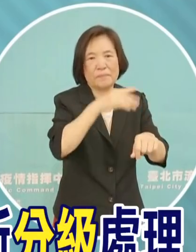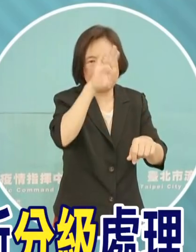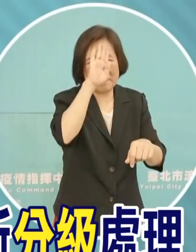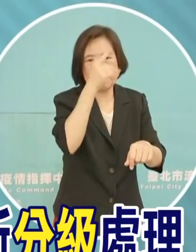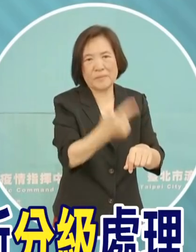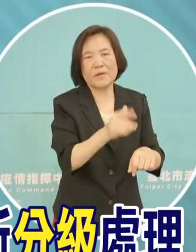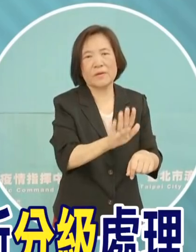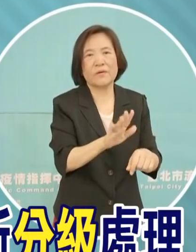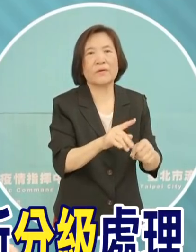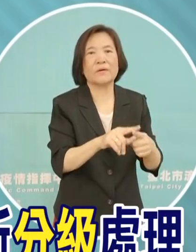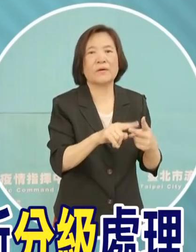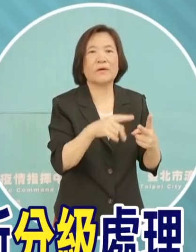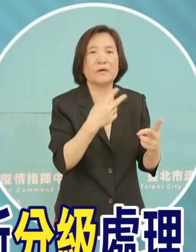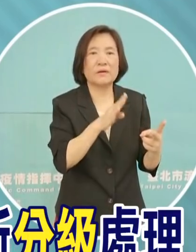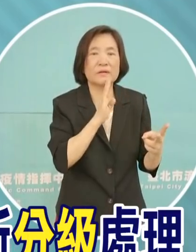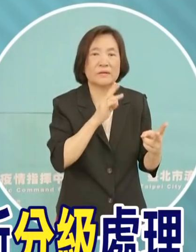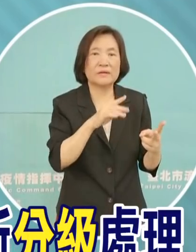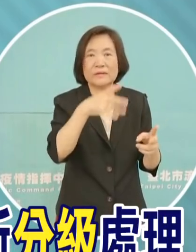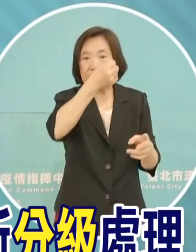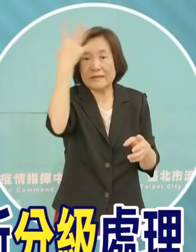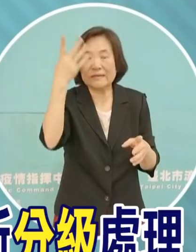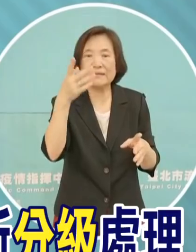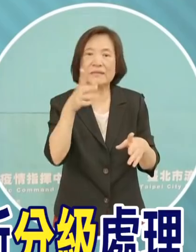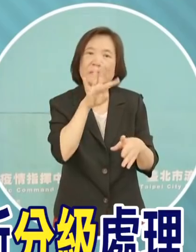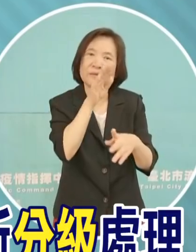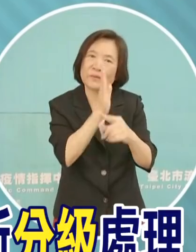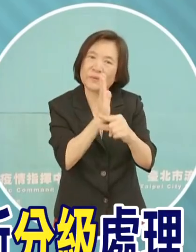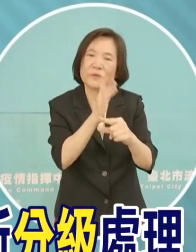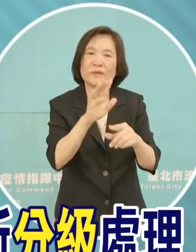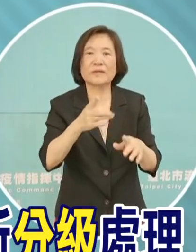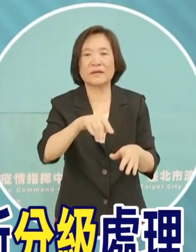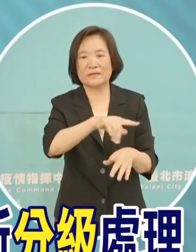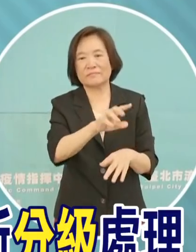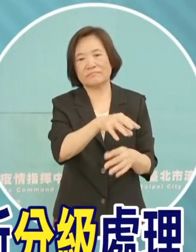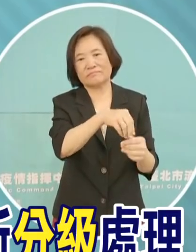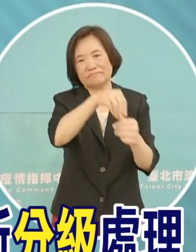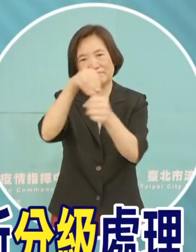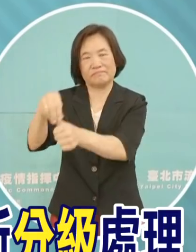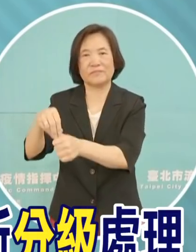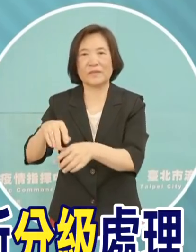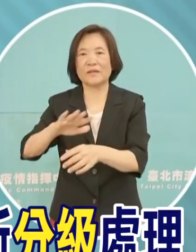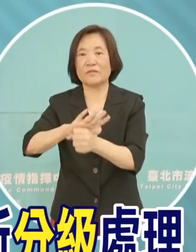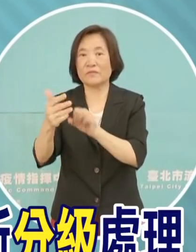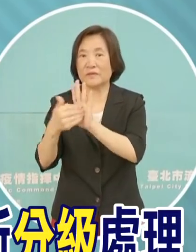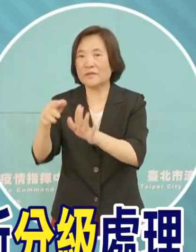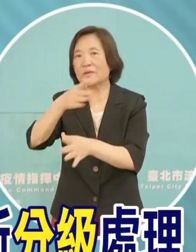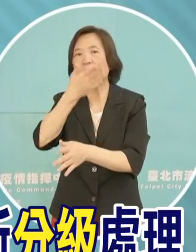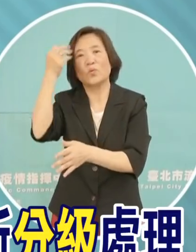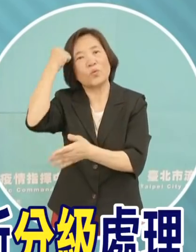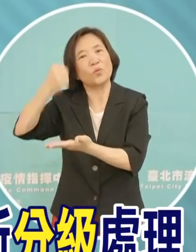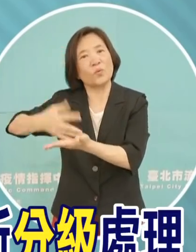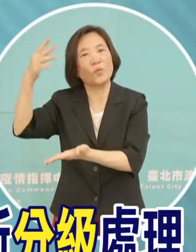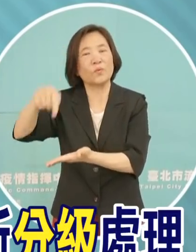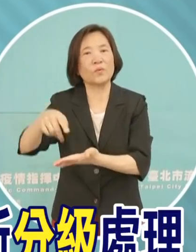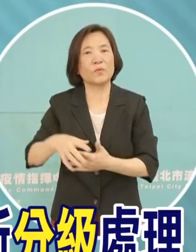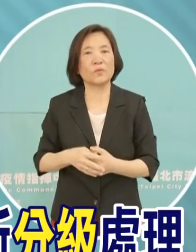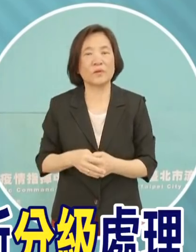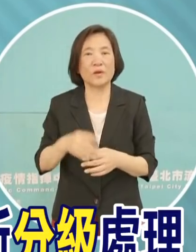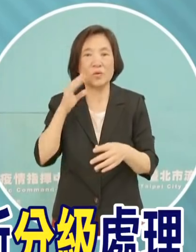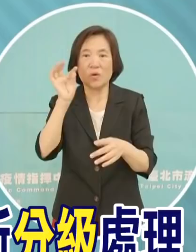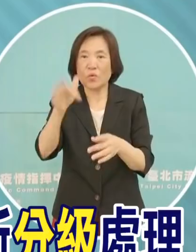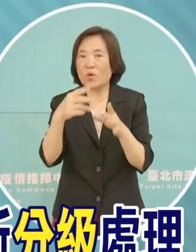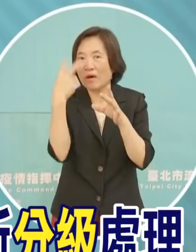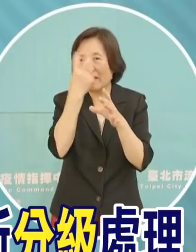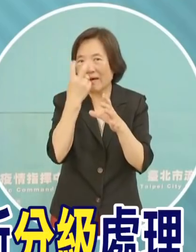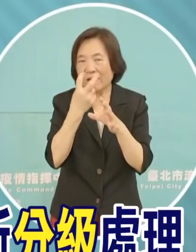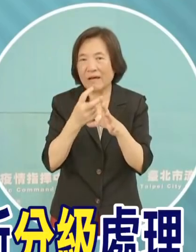间的就换在防疫旅馆。事实上，我们现在台北市换在防疫旅馆里面的哈，确诊这种快筛阳性换在防疫旅馆已